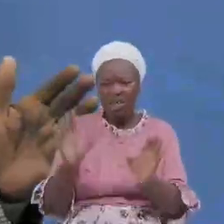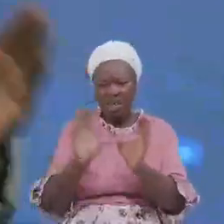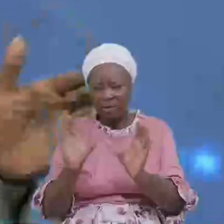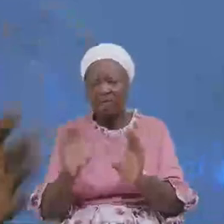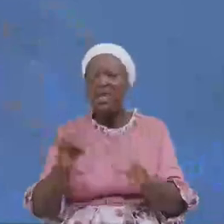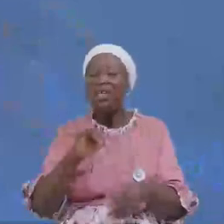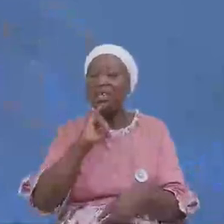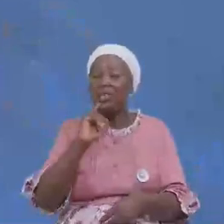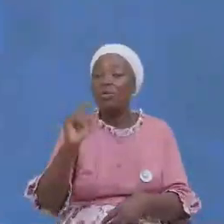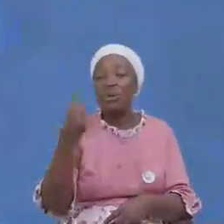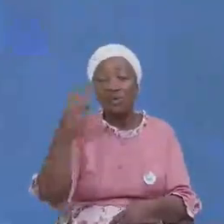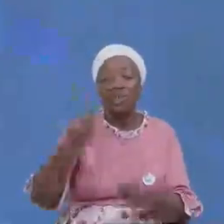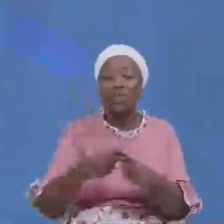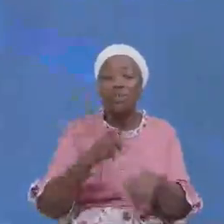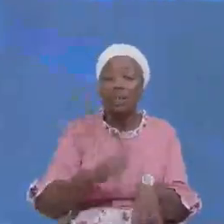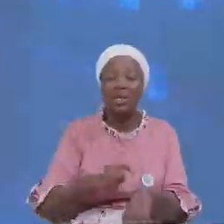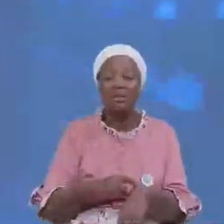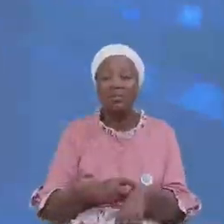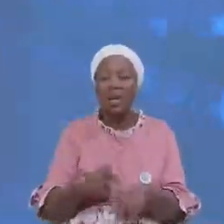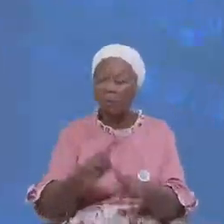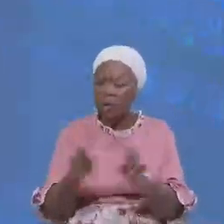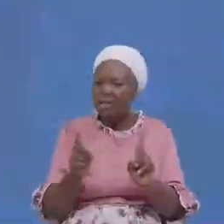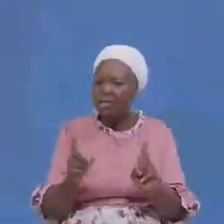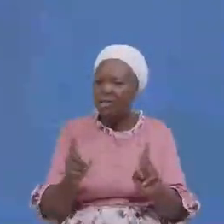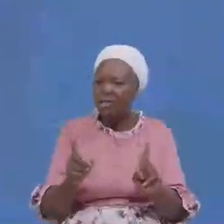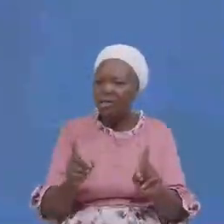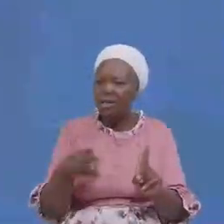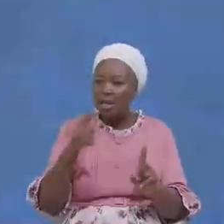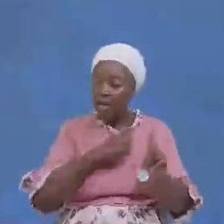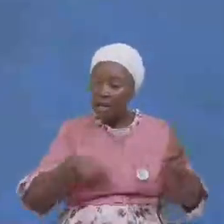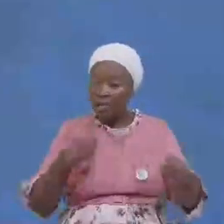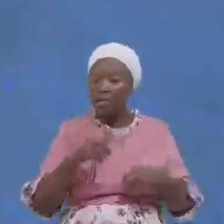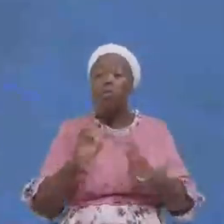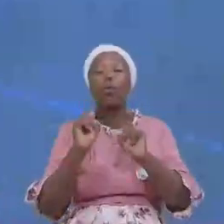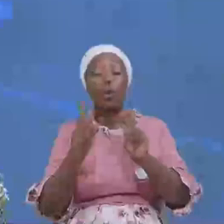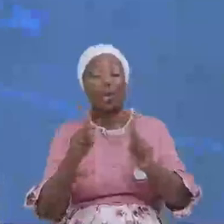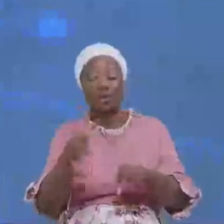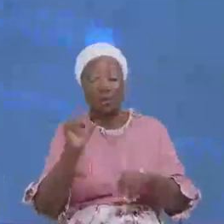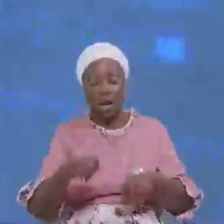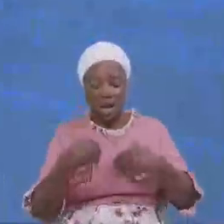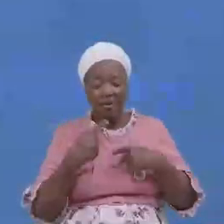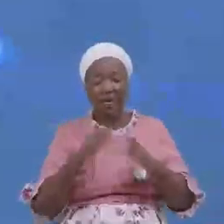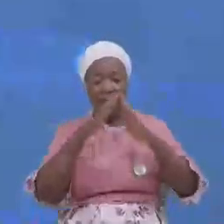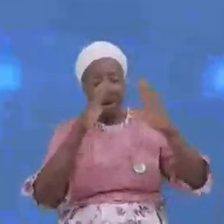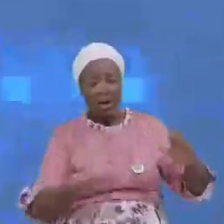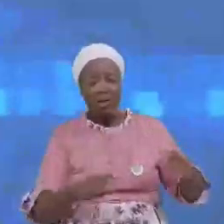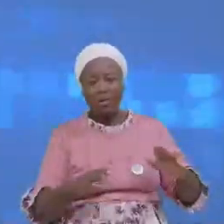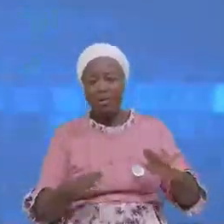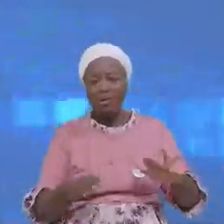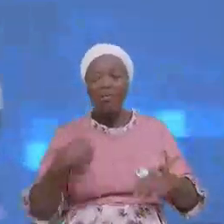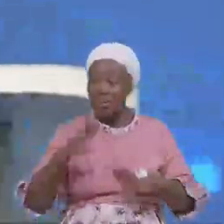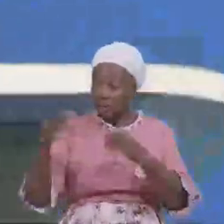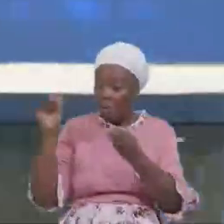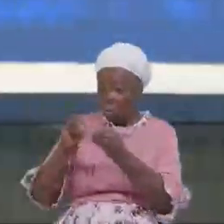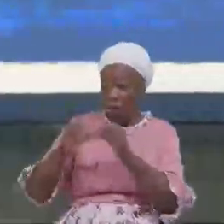seulement pour un peu de temps. Mais le Seigneur dit d'accord, tu peux avoir ça, tu peux avoir une maison, il peut te donner plus de